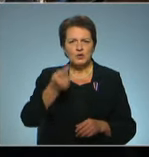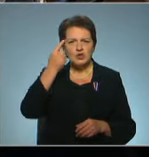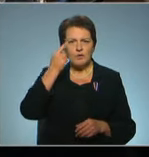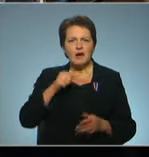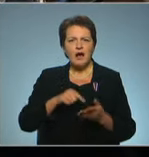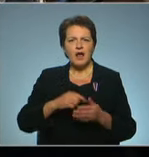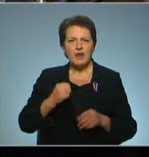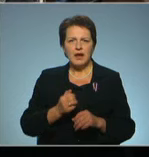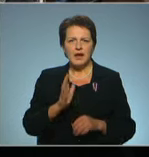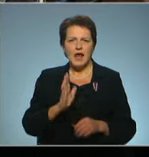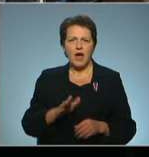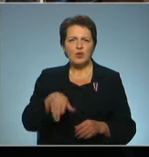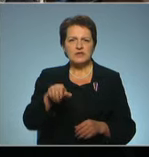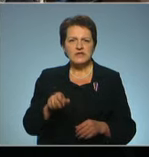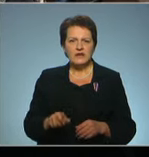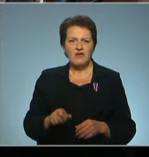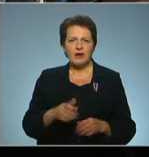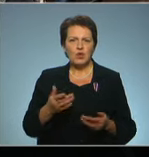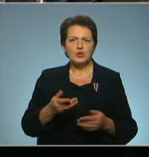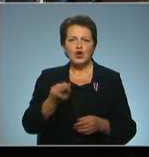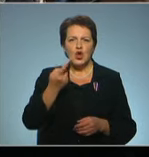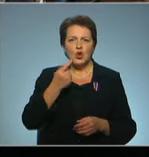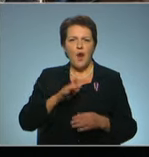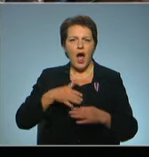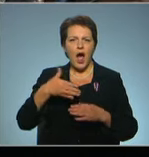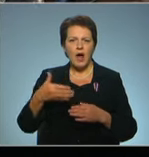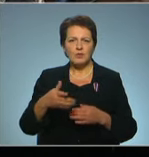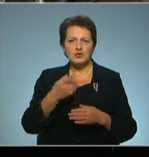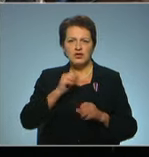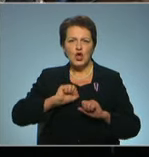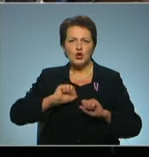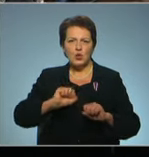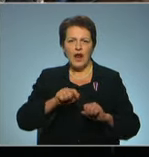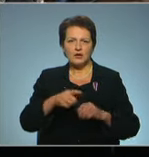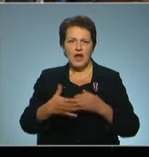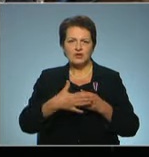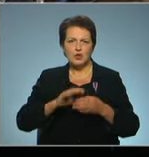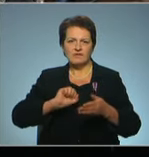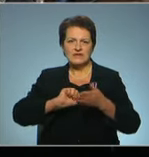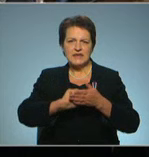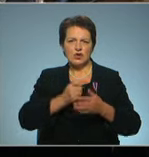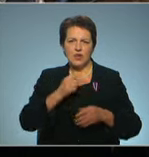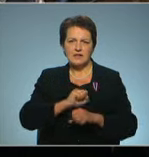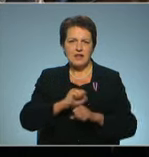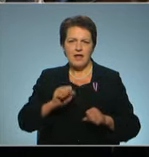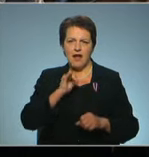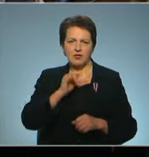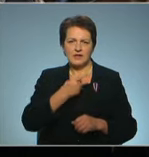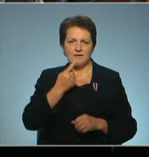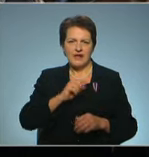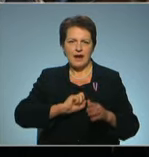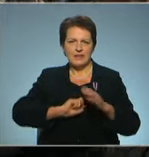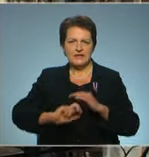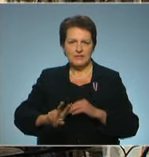jābūt cilvēkam, kurš no ārpuses turētu tās durvis ciet un neļautu nevienam izbēgt?